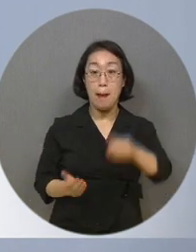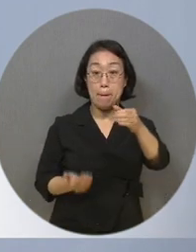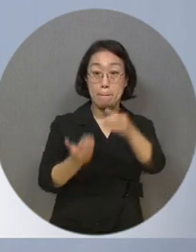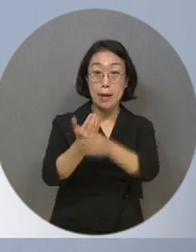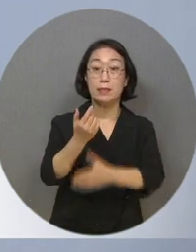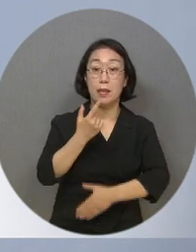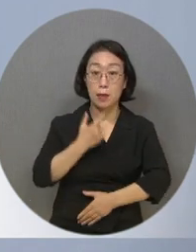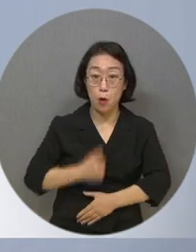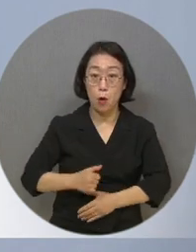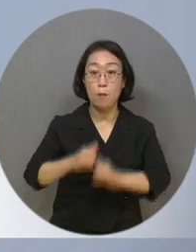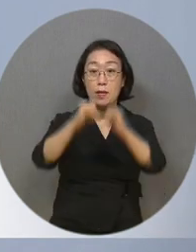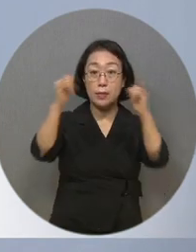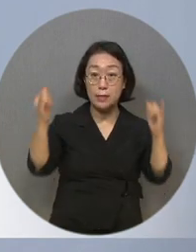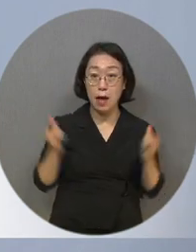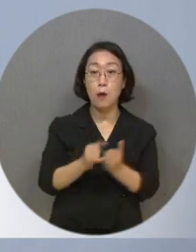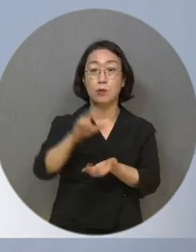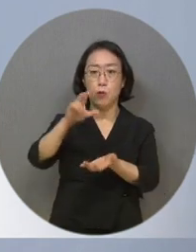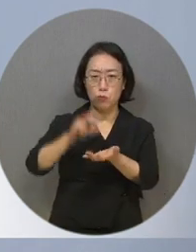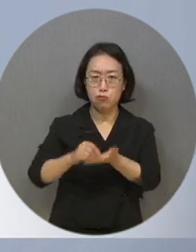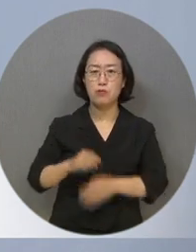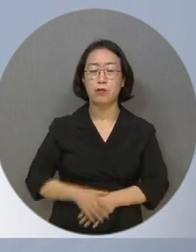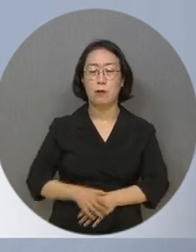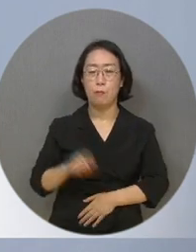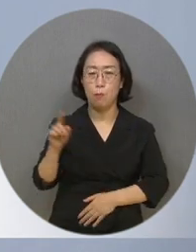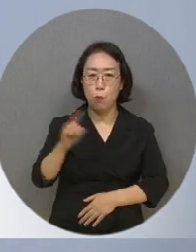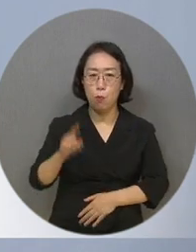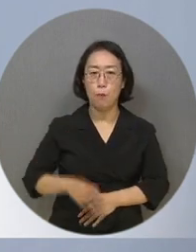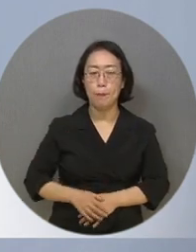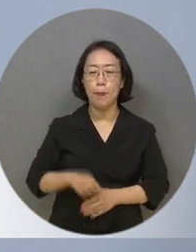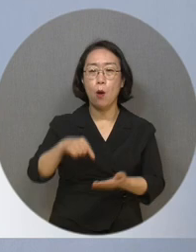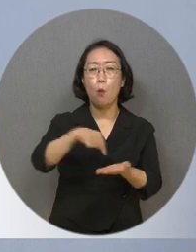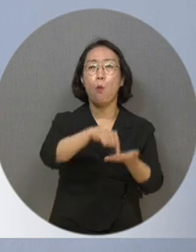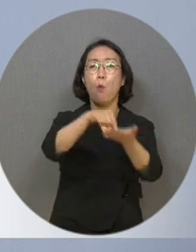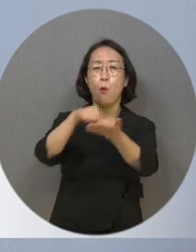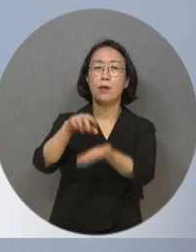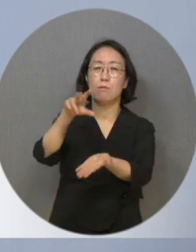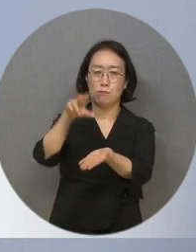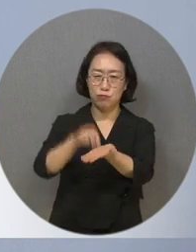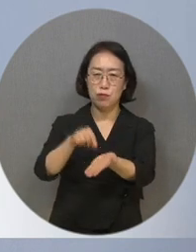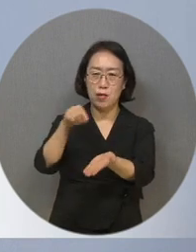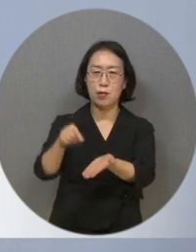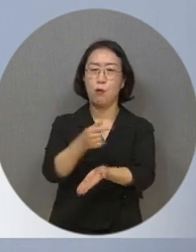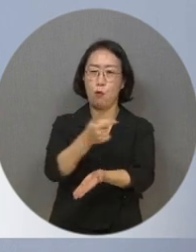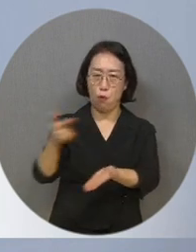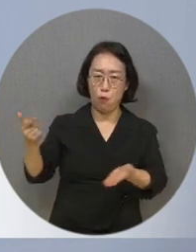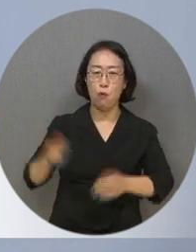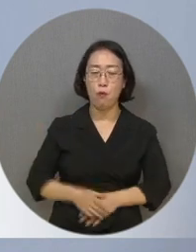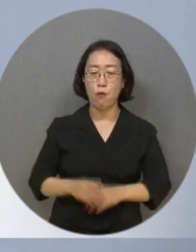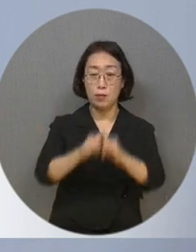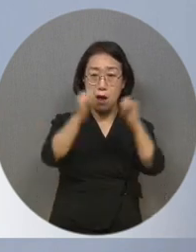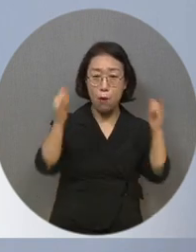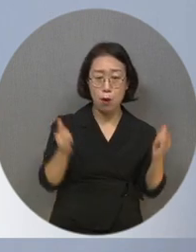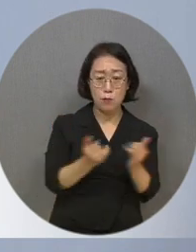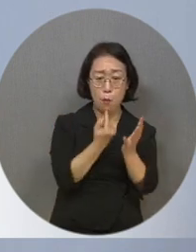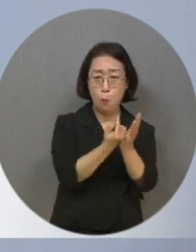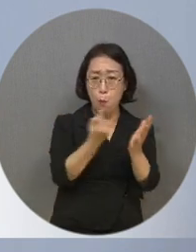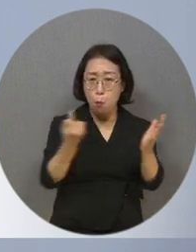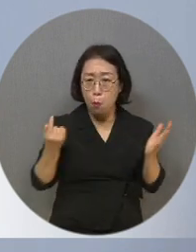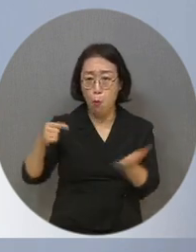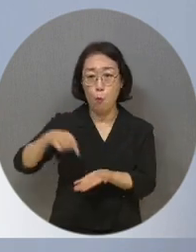시점에서 사회적 이슈로 등장한 다름 아닌 사회적 고립이라는 것이 아닐까 생각됩니다. 사회적 고립을